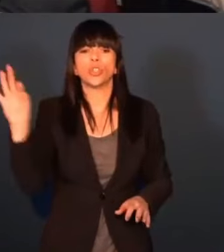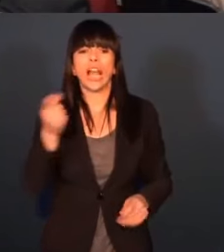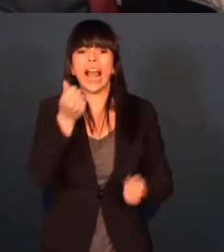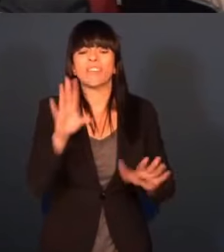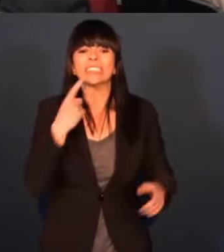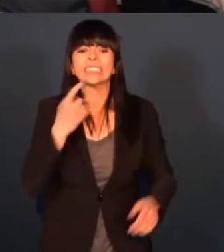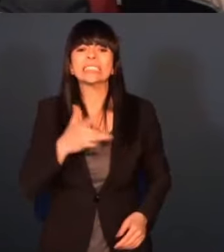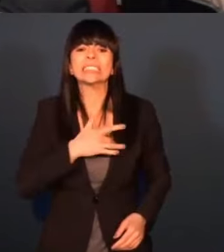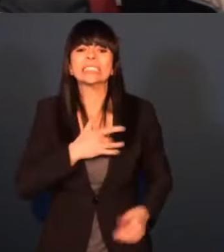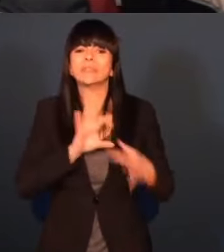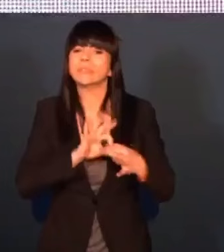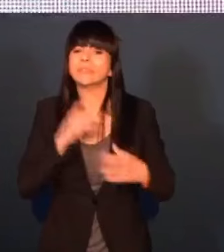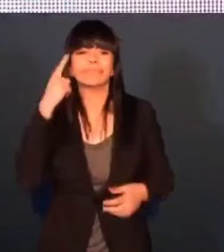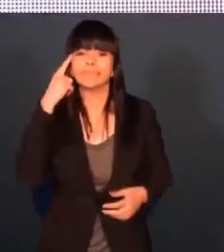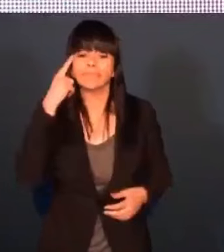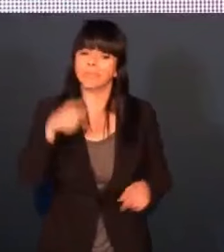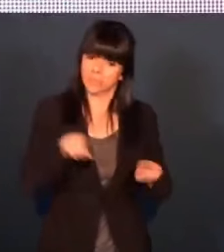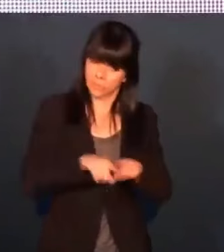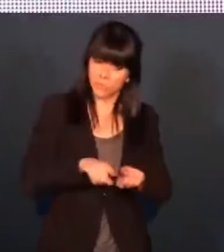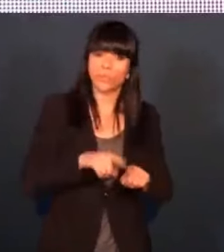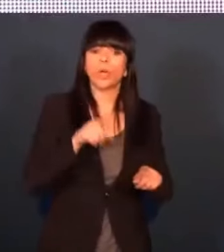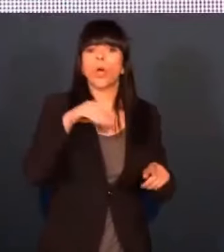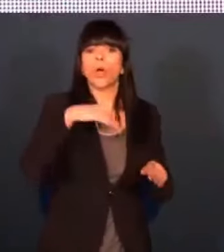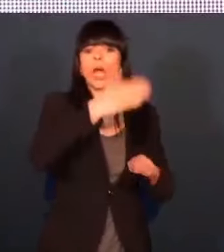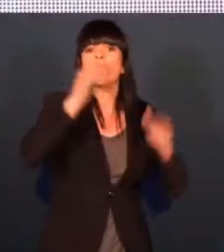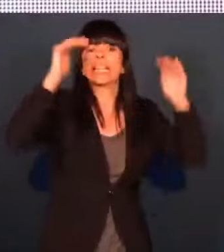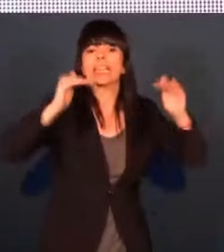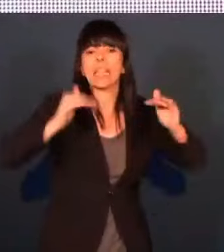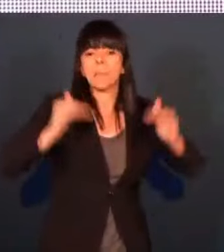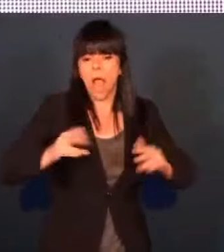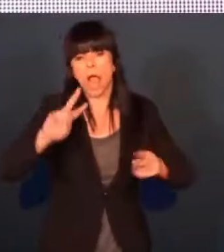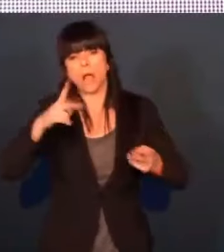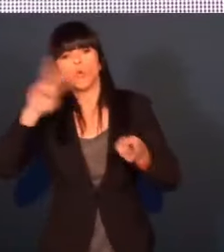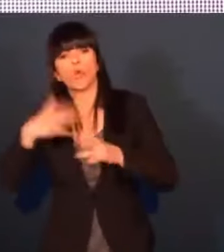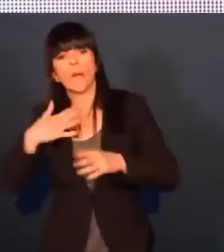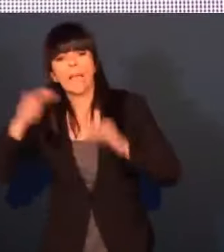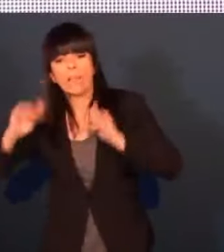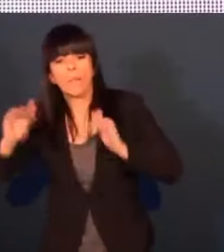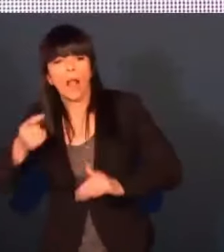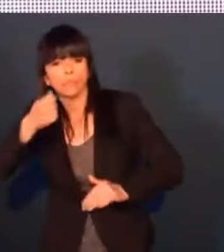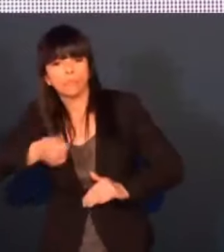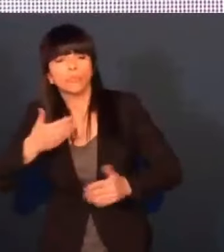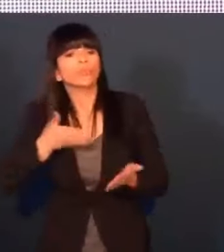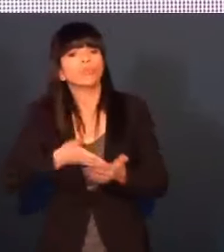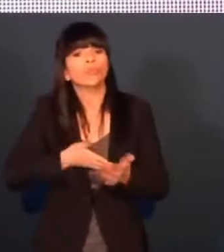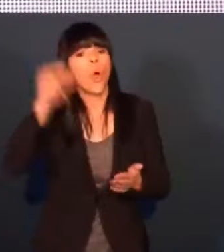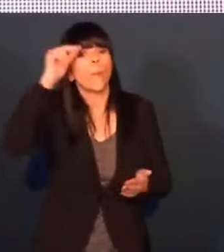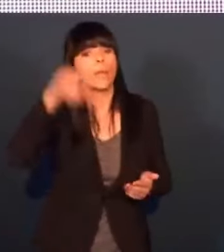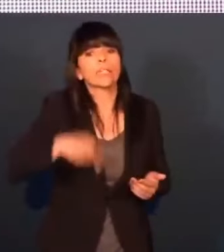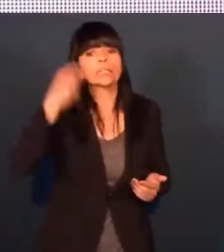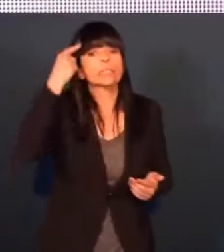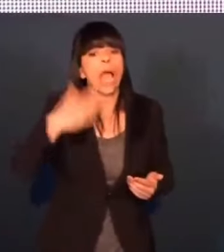сърдечно-съдови заболявания, а други 300 са с намалено доплащане. Защо? Защото България е с